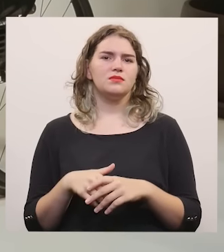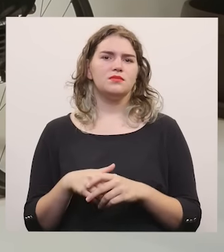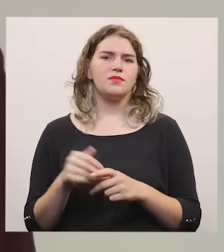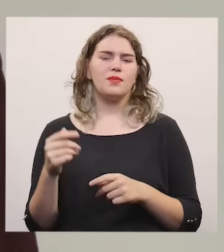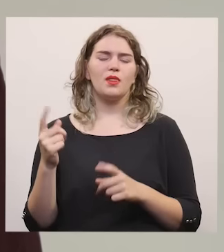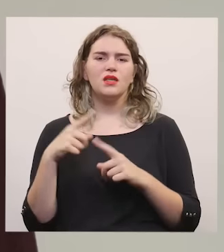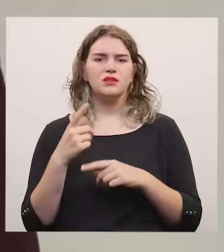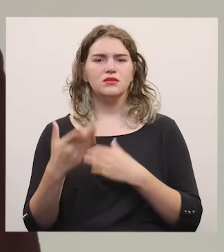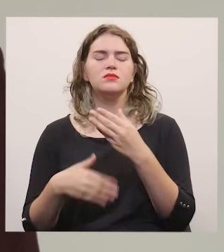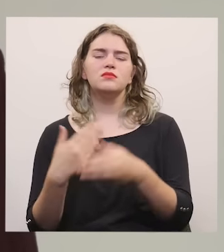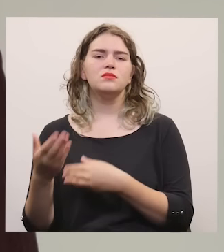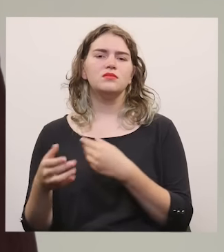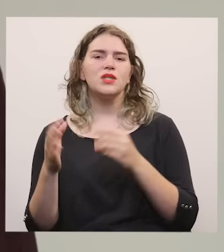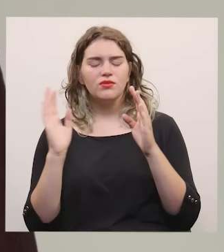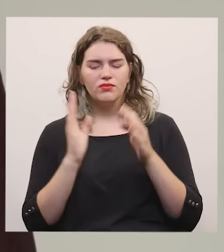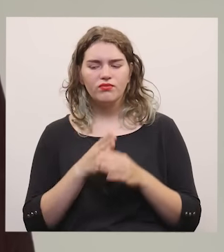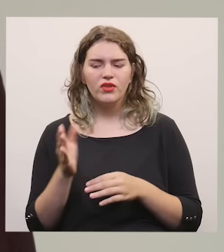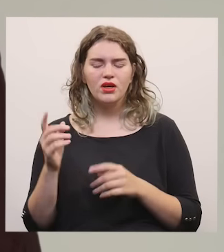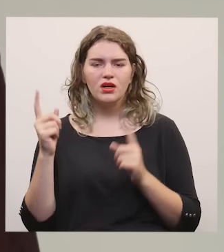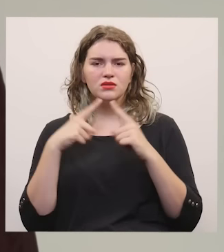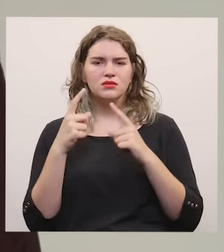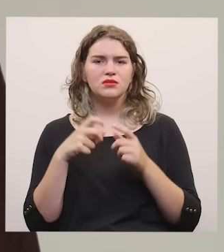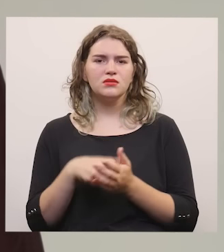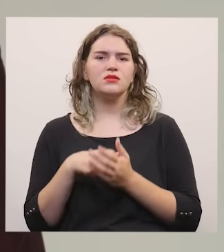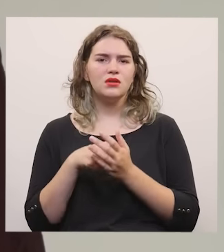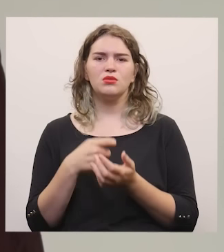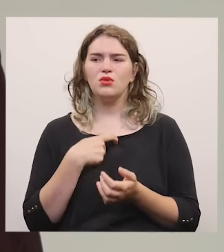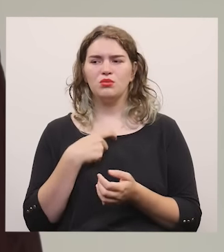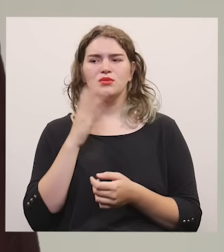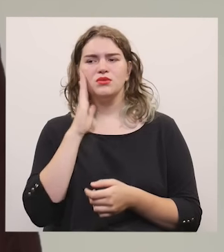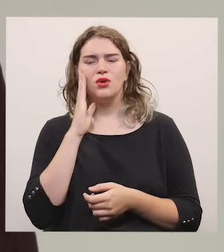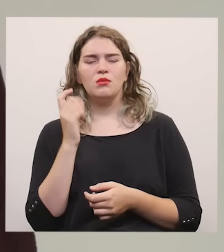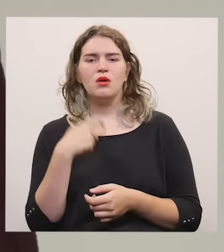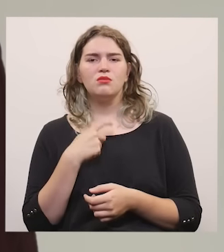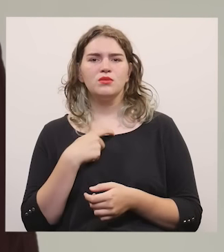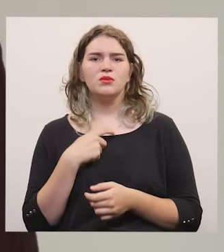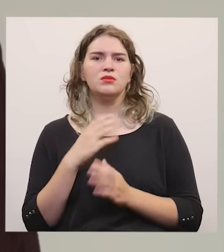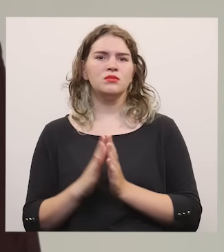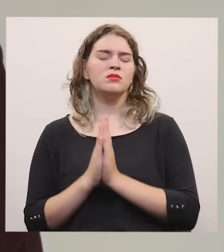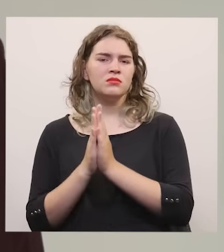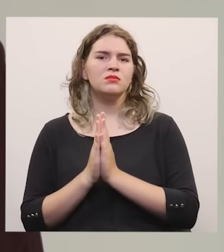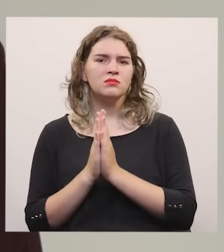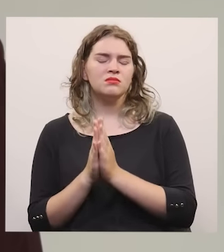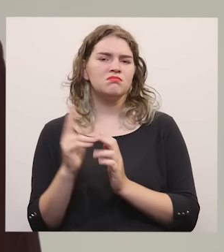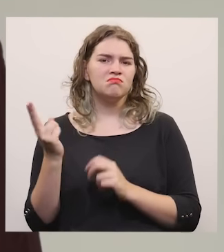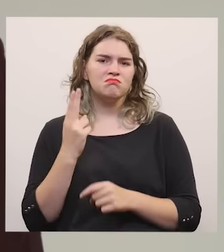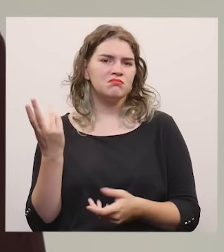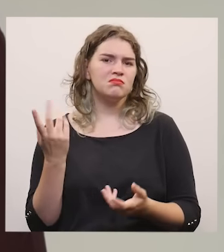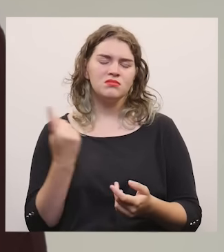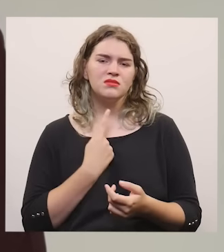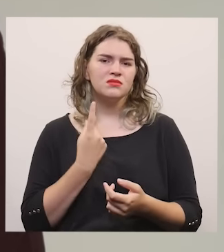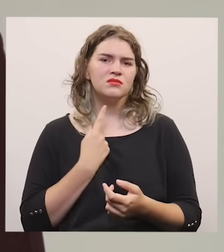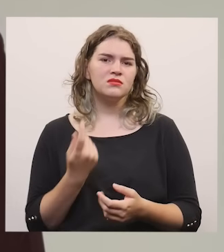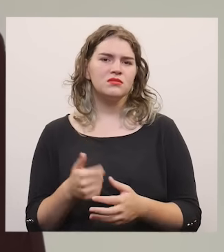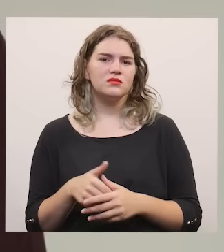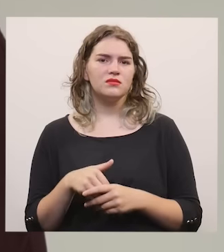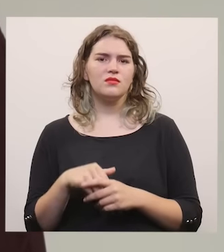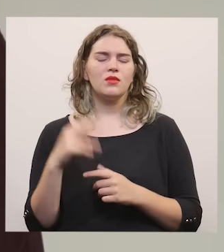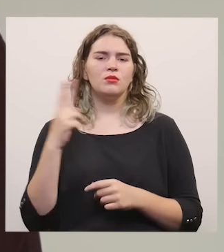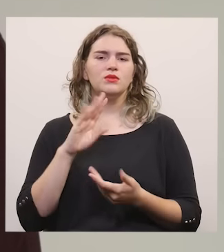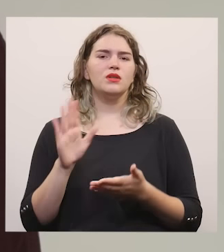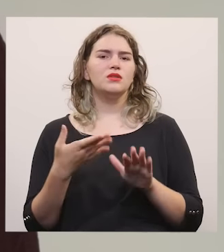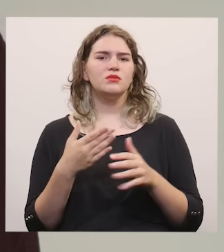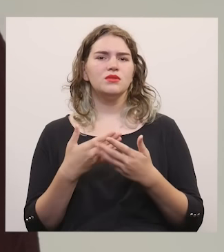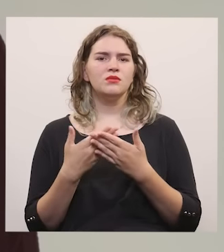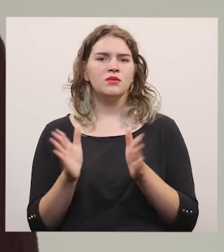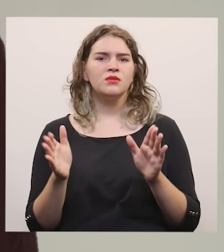Și zilele ce au urmat, în fiecare noapte, stăteam pe genunchi și plângeam, n-am putut să dorm. Tot ce am putut să fac a fost să mă rog lui Dumnezeu. Parcă atunci Dumnezeu a